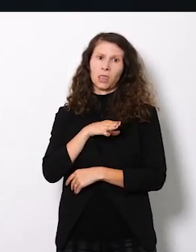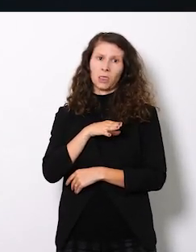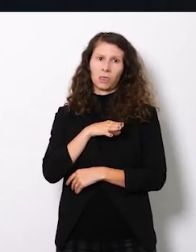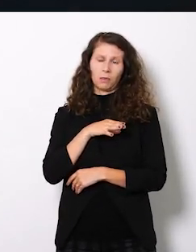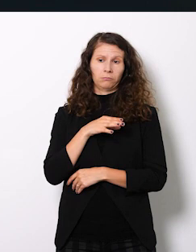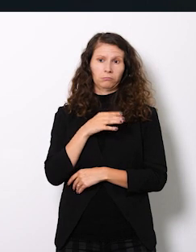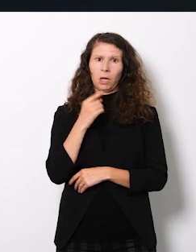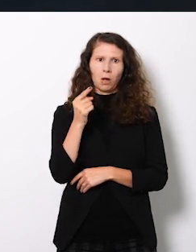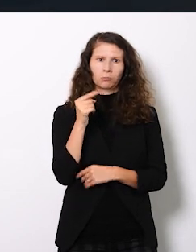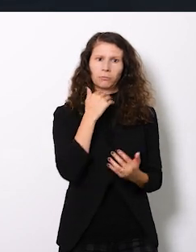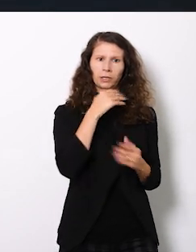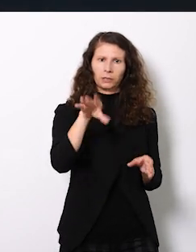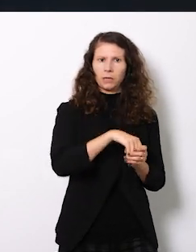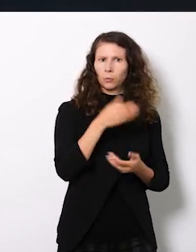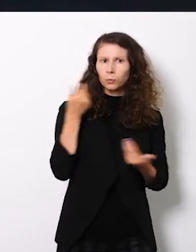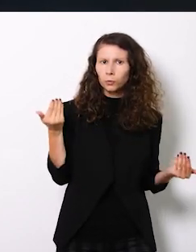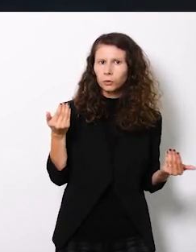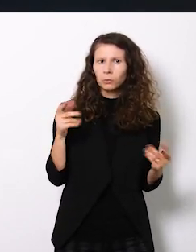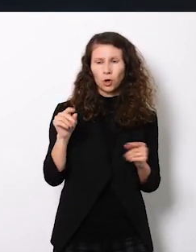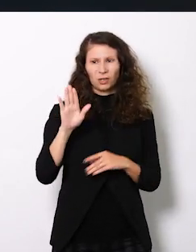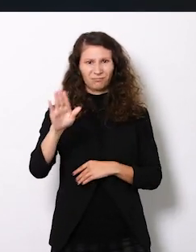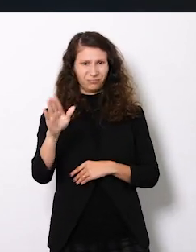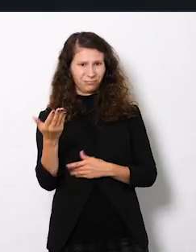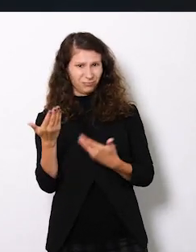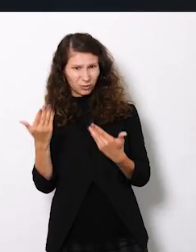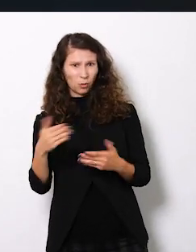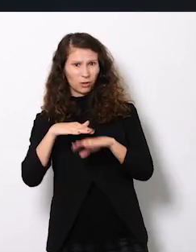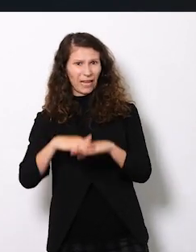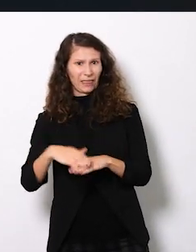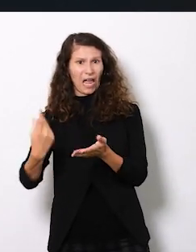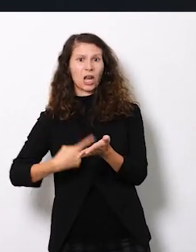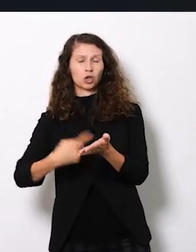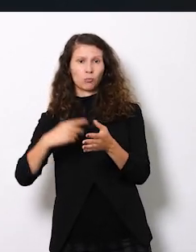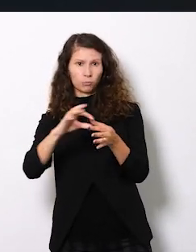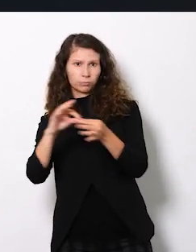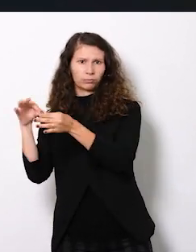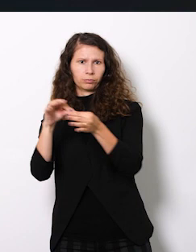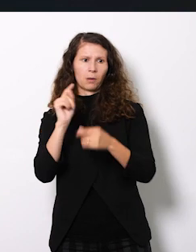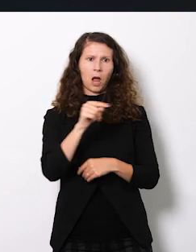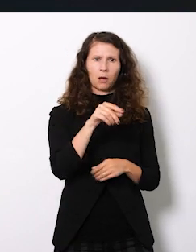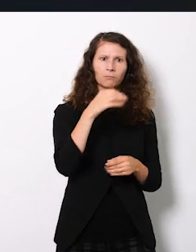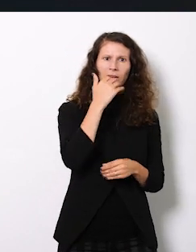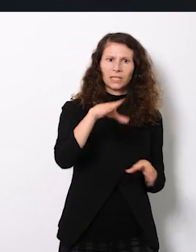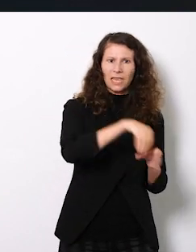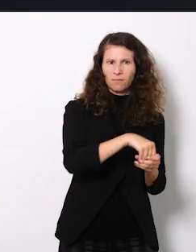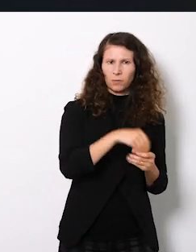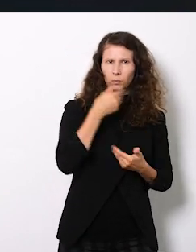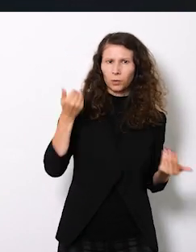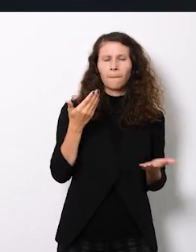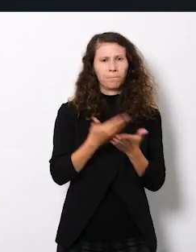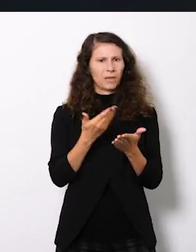seinen Rentenversicherungsansprüchen. Das ist in dieser Statistik aber nicht berücksichtigt, weshalb die Aussagekraft aus meiner